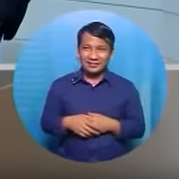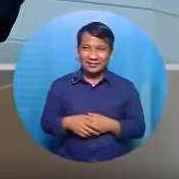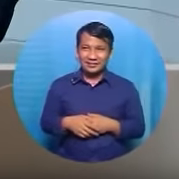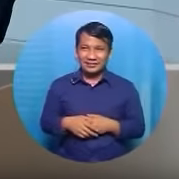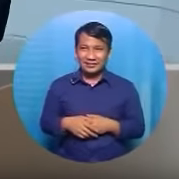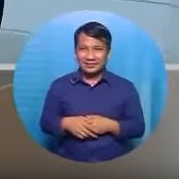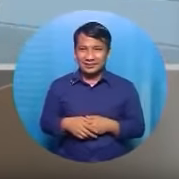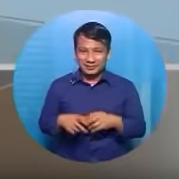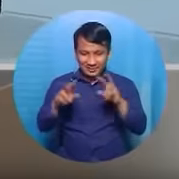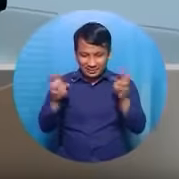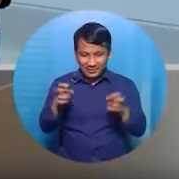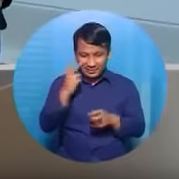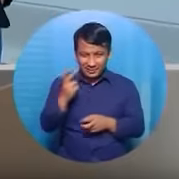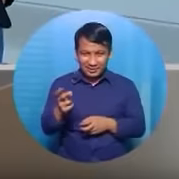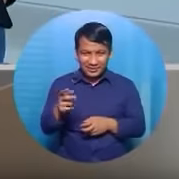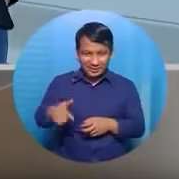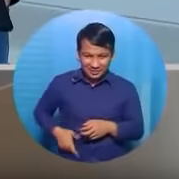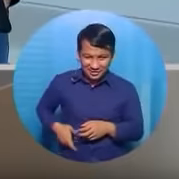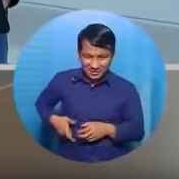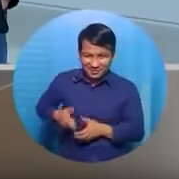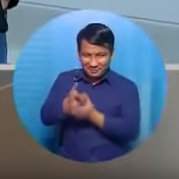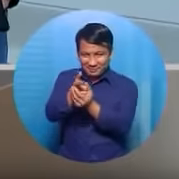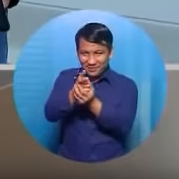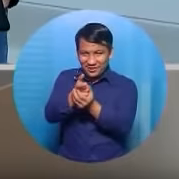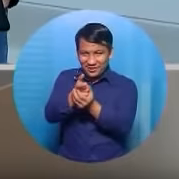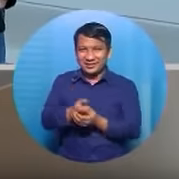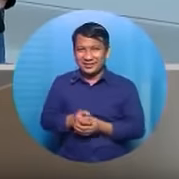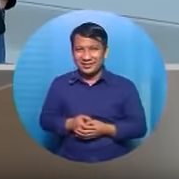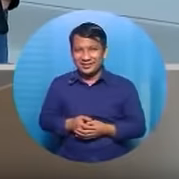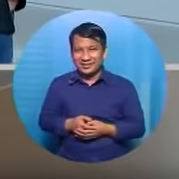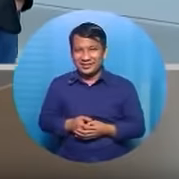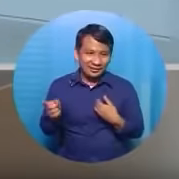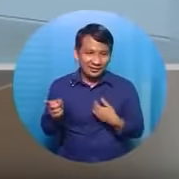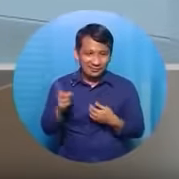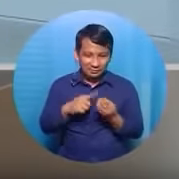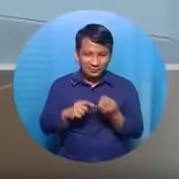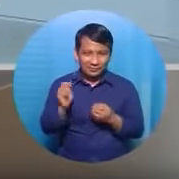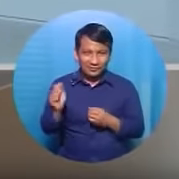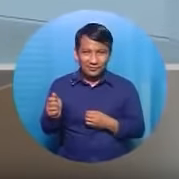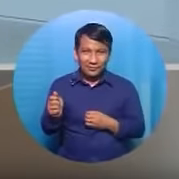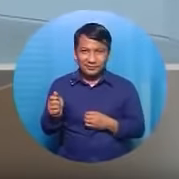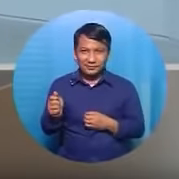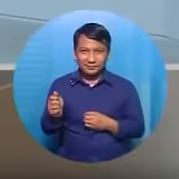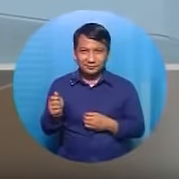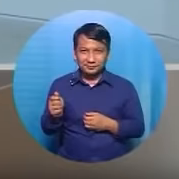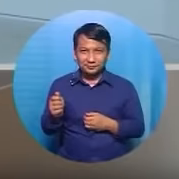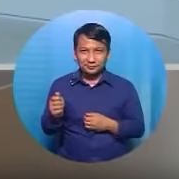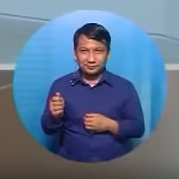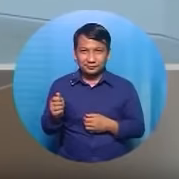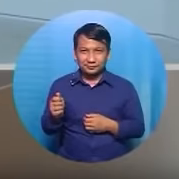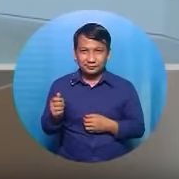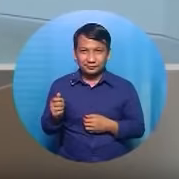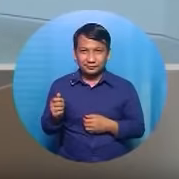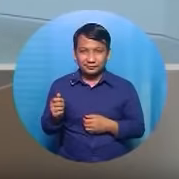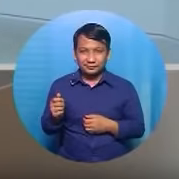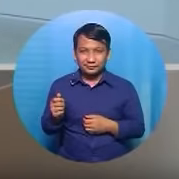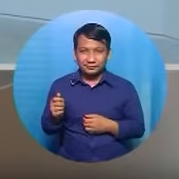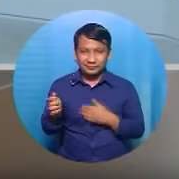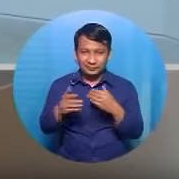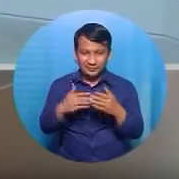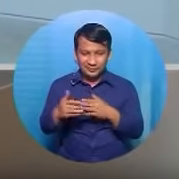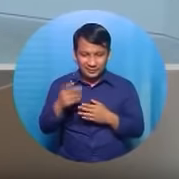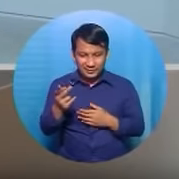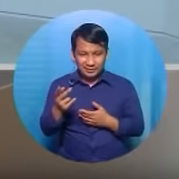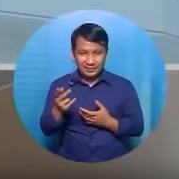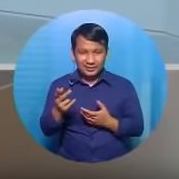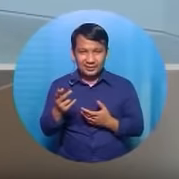kaya ako tindiak ka. Kaya ka pinaputokan siguro at lumundan ka siguro. Hindi, sir. Sa at one time, sir, wala yung pinibuhan, sir, eh. Nagtarong